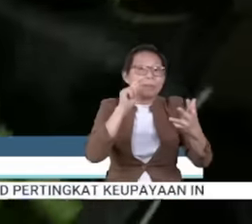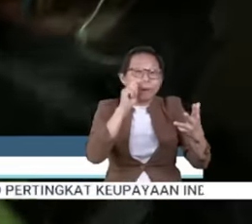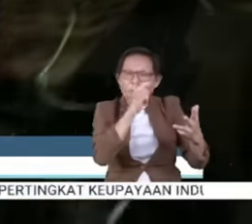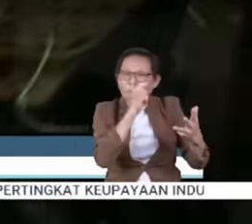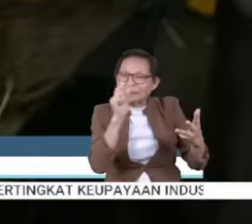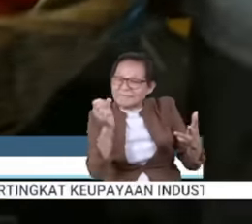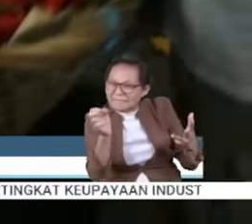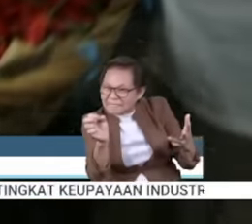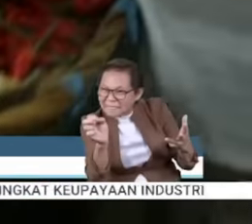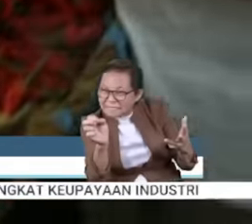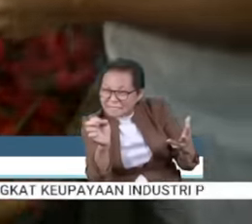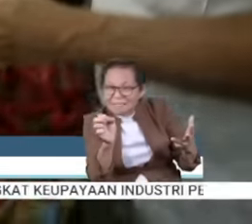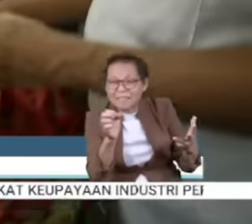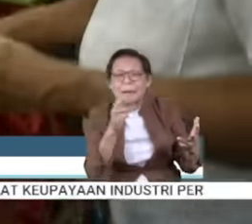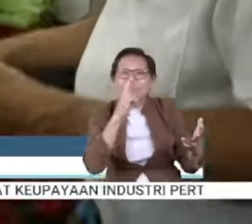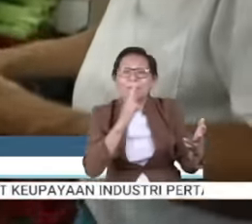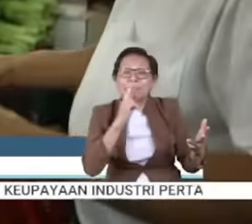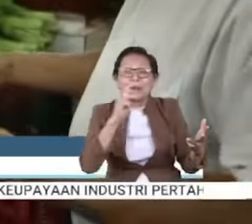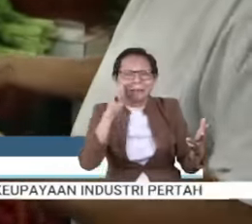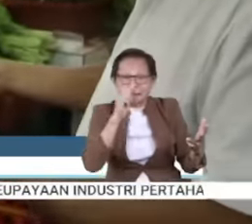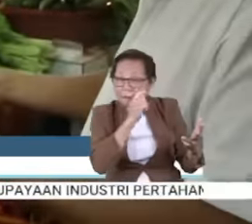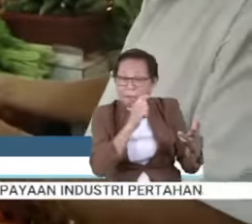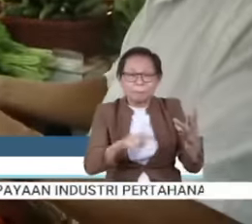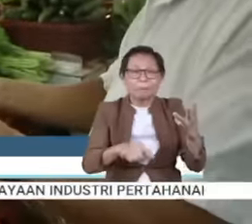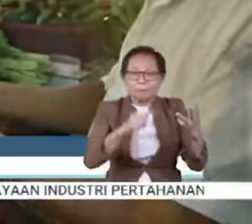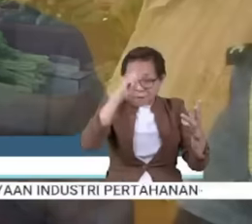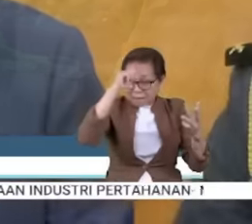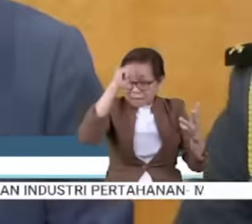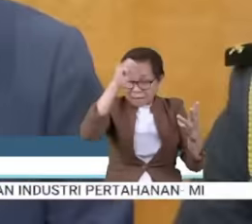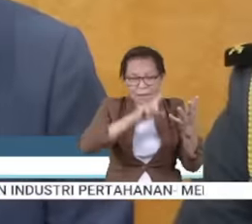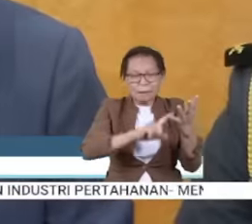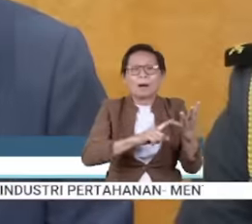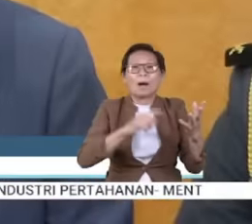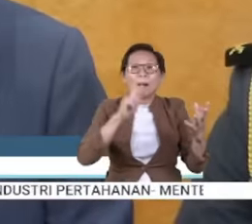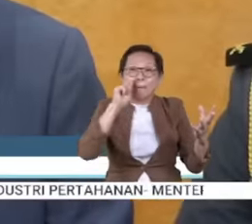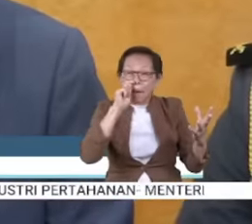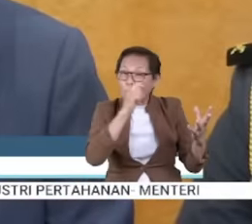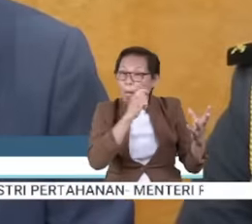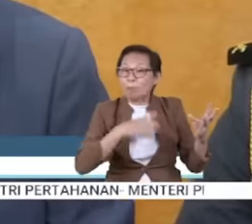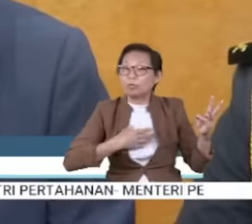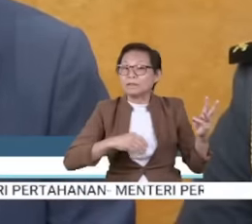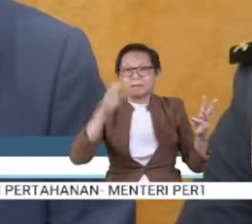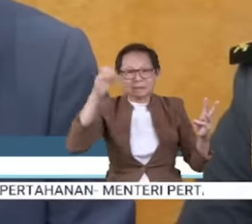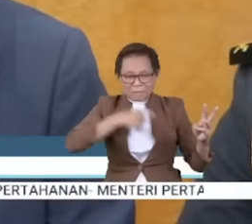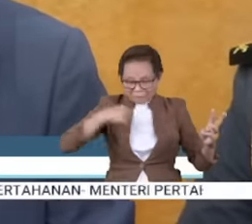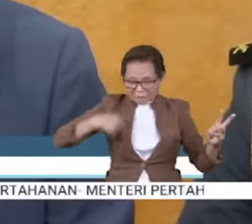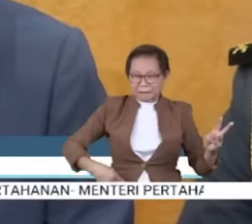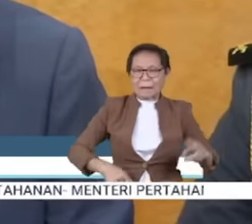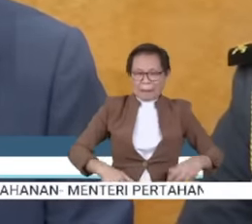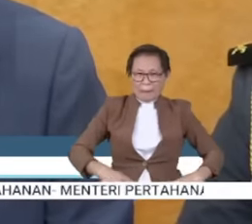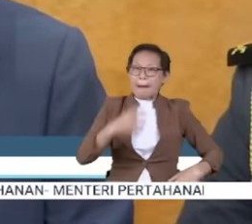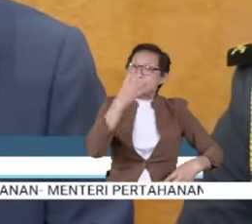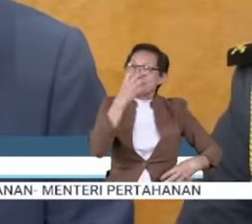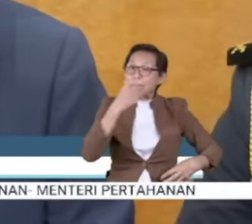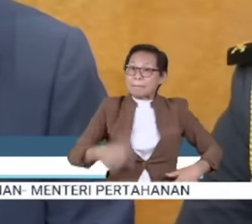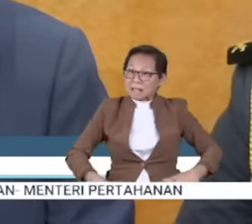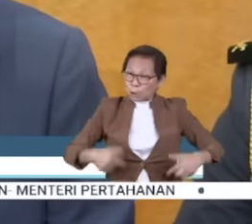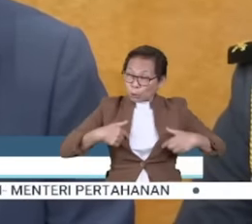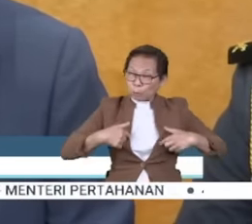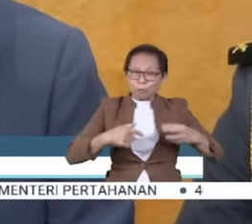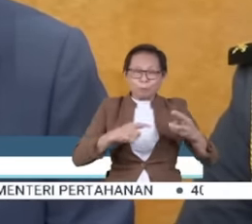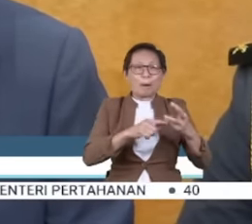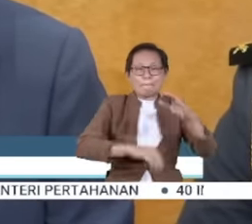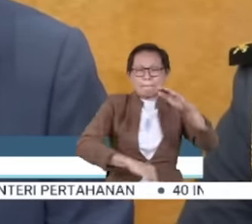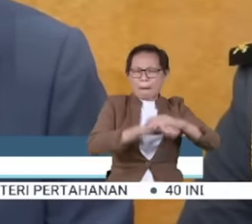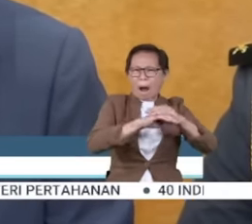kecil merah India bawang putih China babi hidup harga